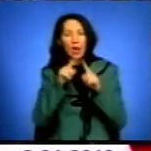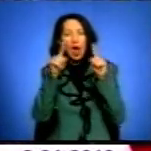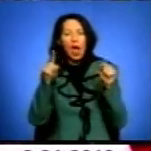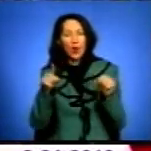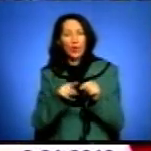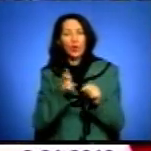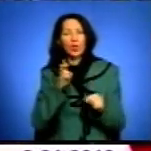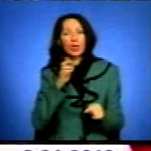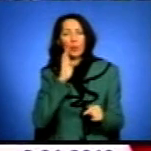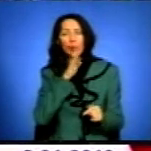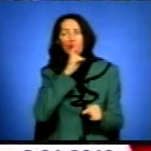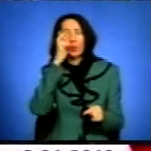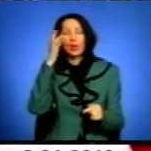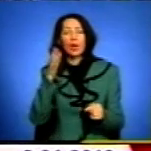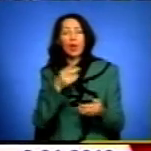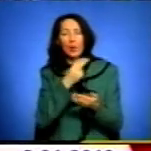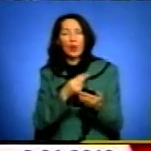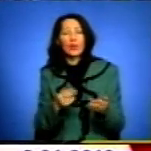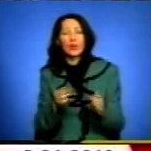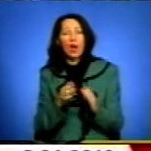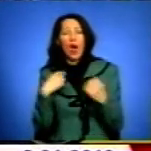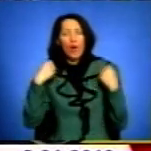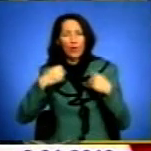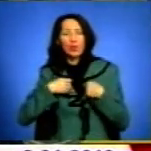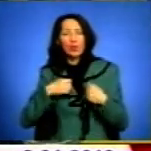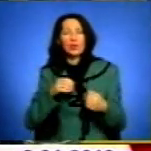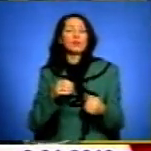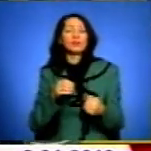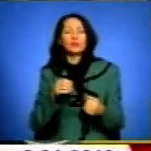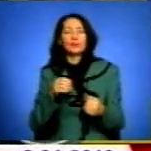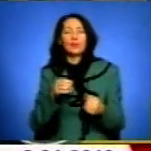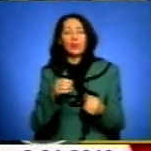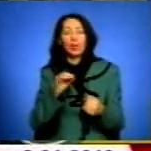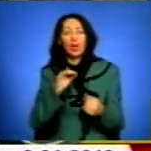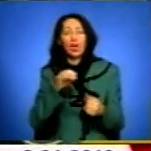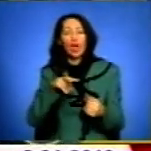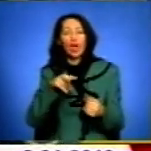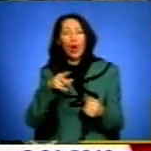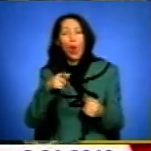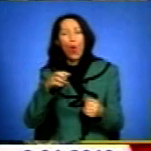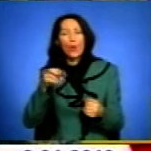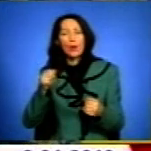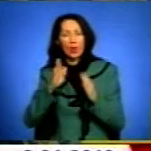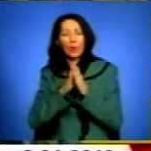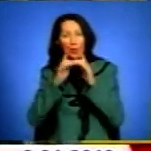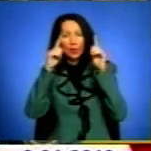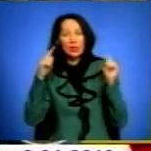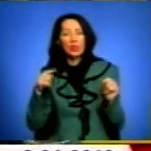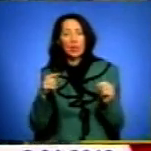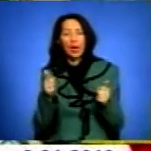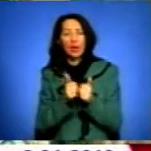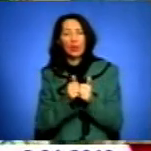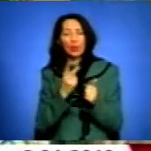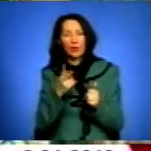Богородиця зображена в одязі ігумені монастиря. Обіруч від неї два монахи, під ними скит. Минулого